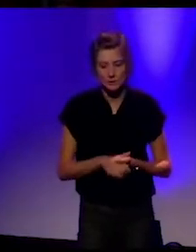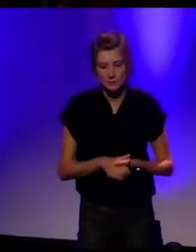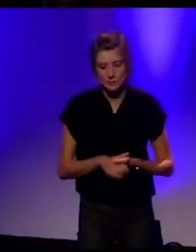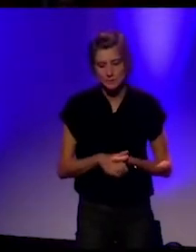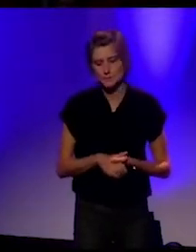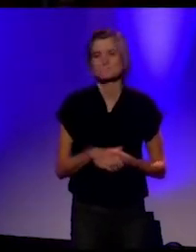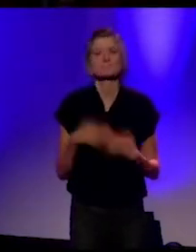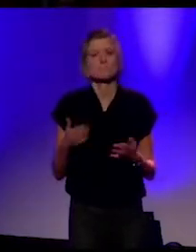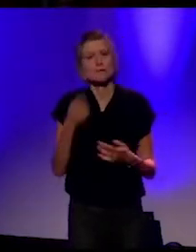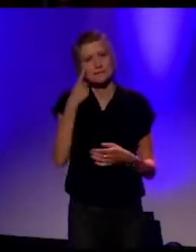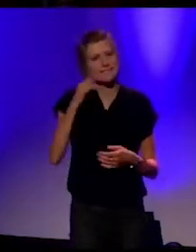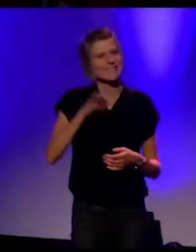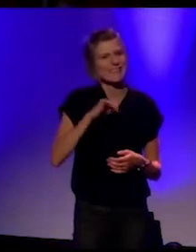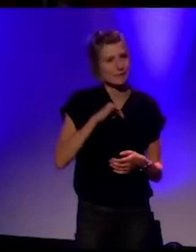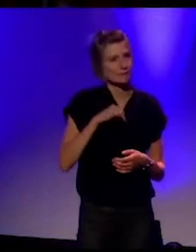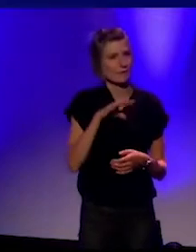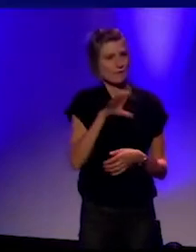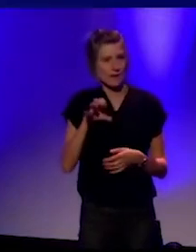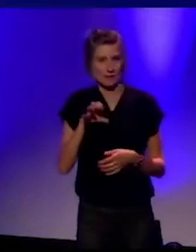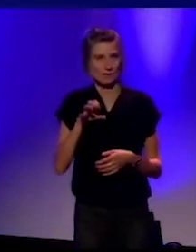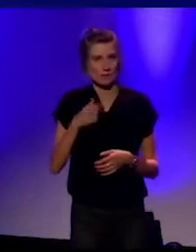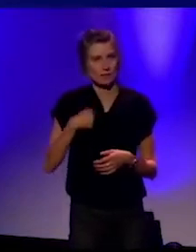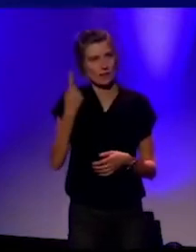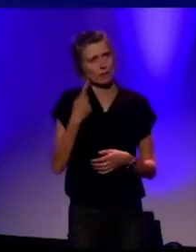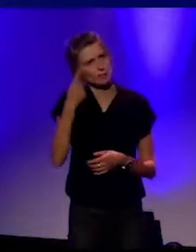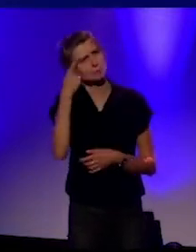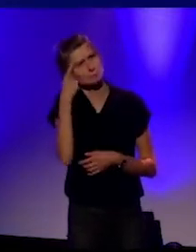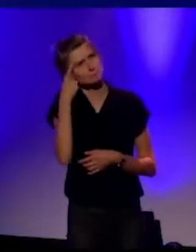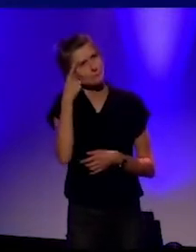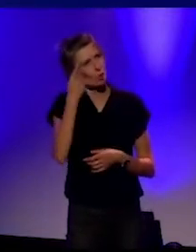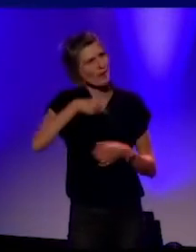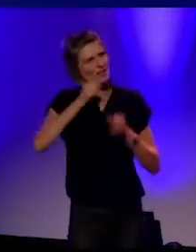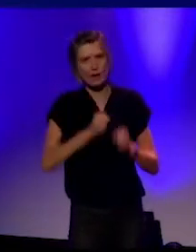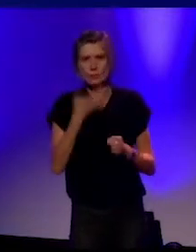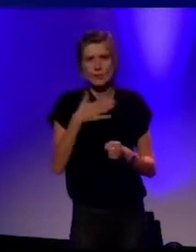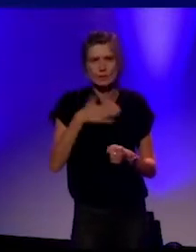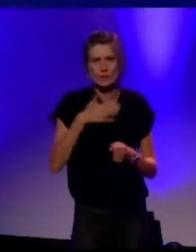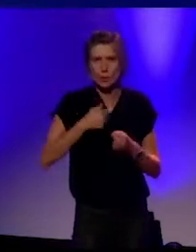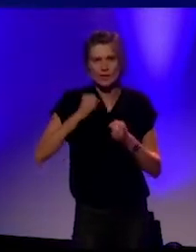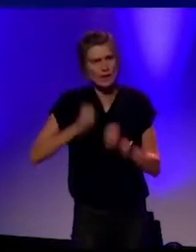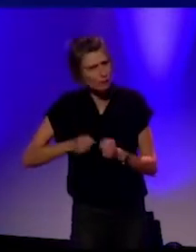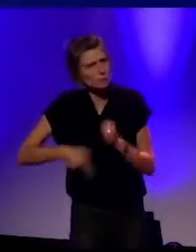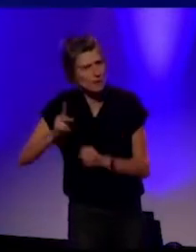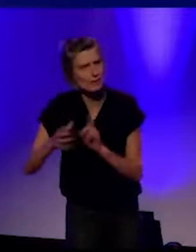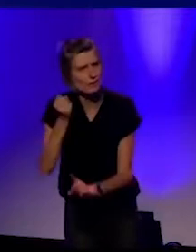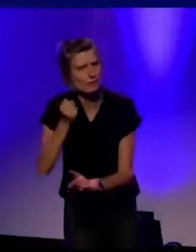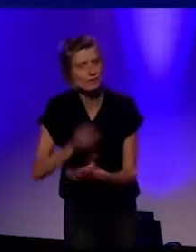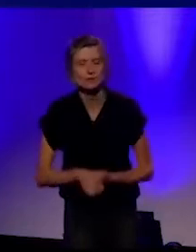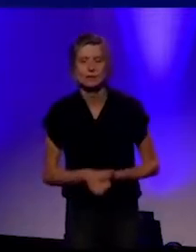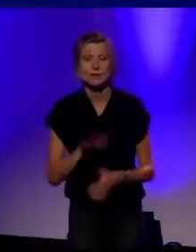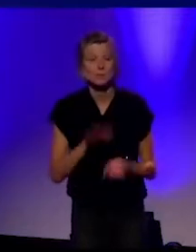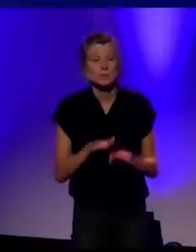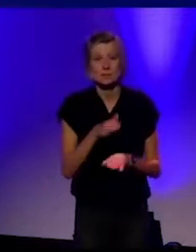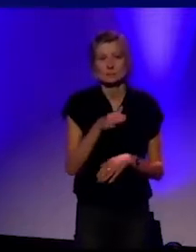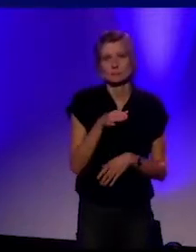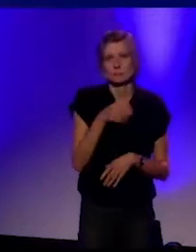et en vous, of maak er plus et en nous, van we kunnen beter, we kunnen meer. Zou het niet mooi zijn, en u ziet dat